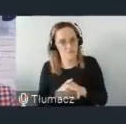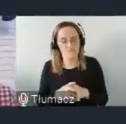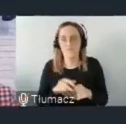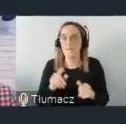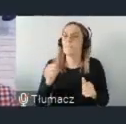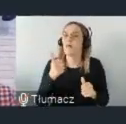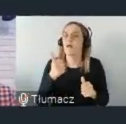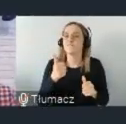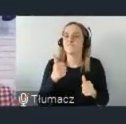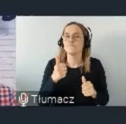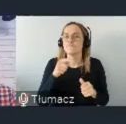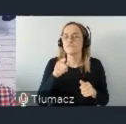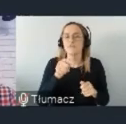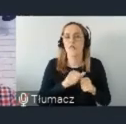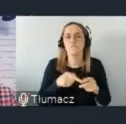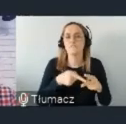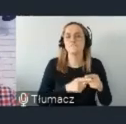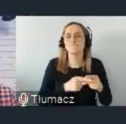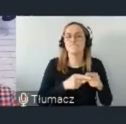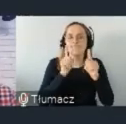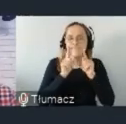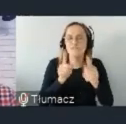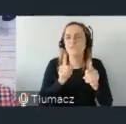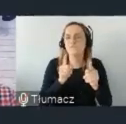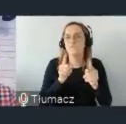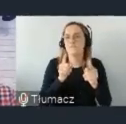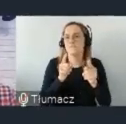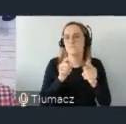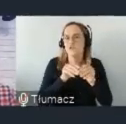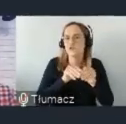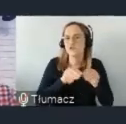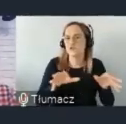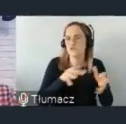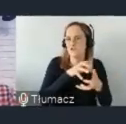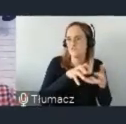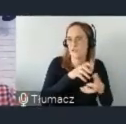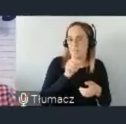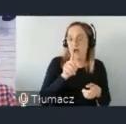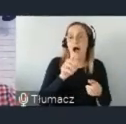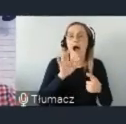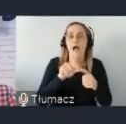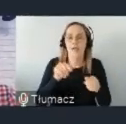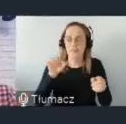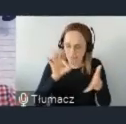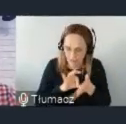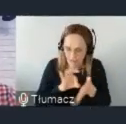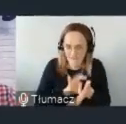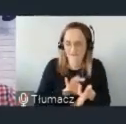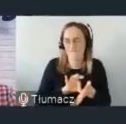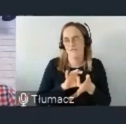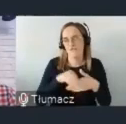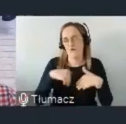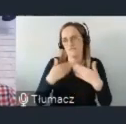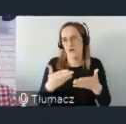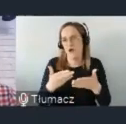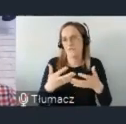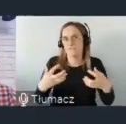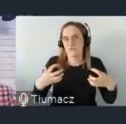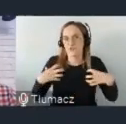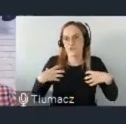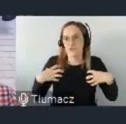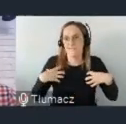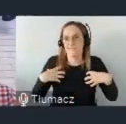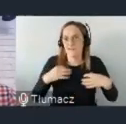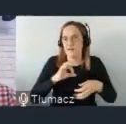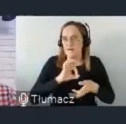zacznijmy. To nie jest stricte narzędzie do rzeczywistości rozszerzonej, ale do na pewno ożywiania grafik i stawiania tak zwanych